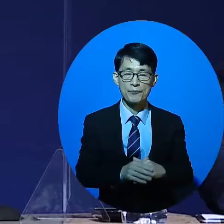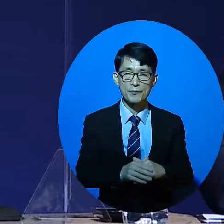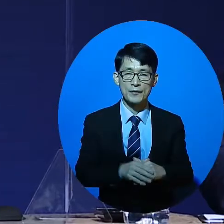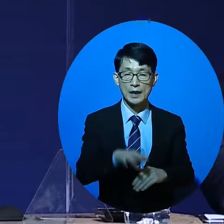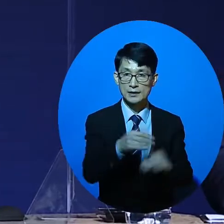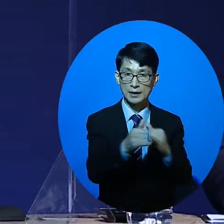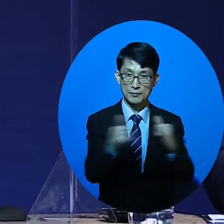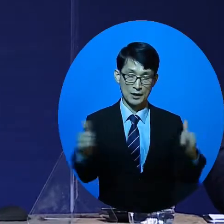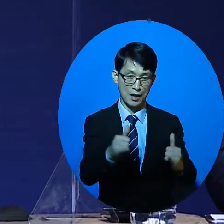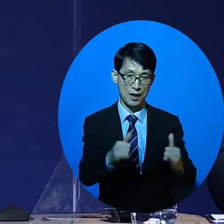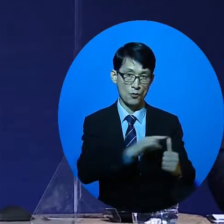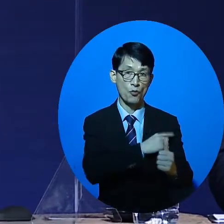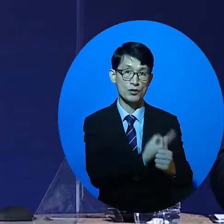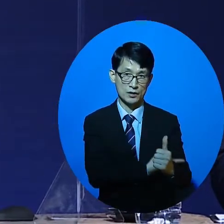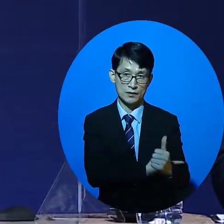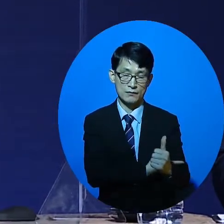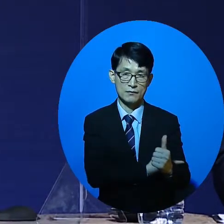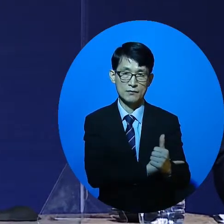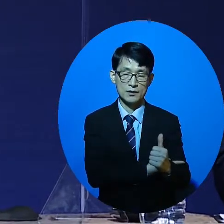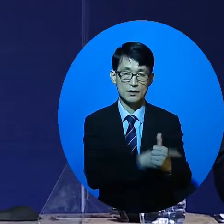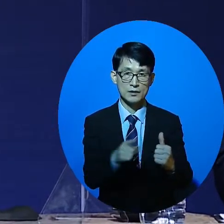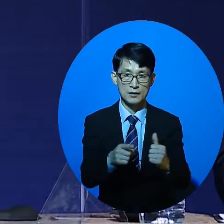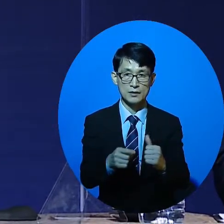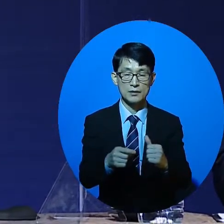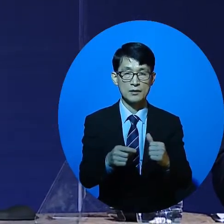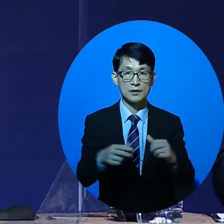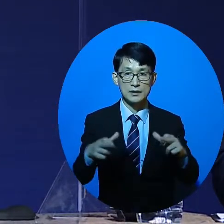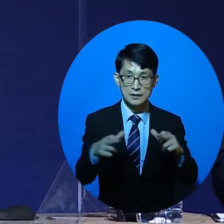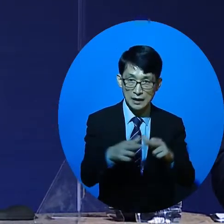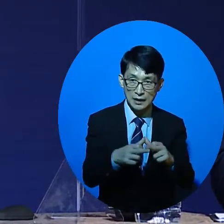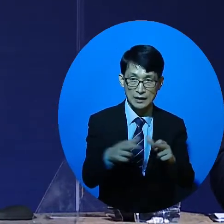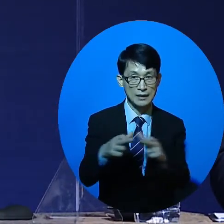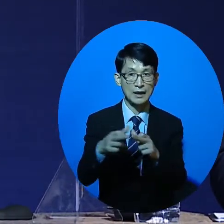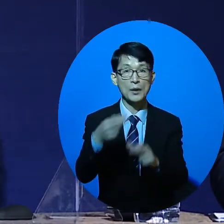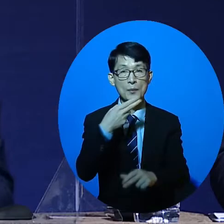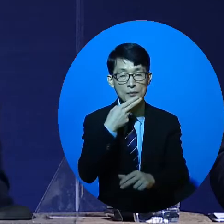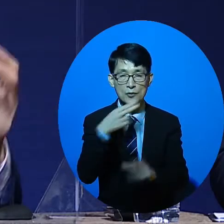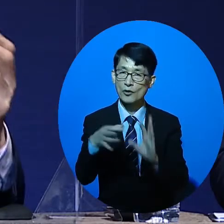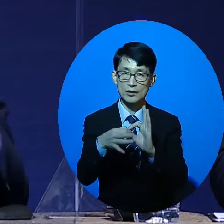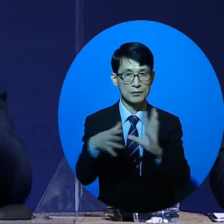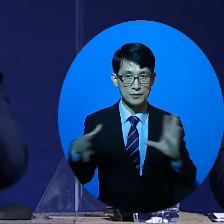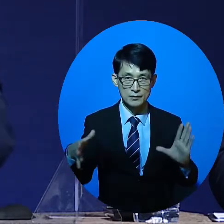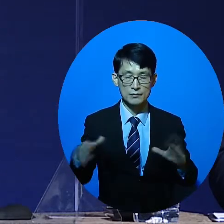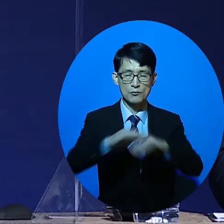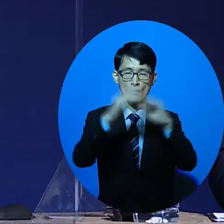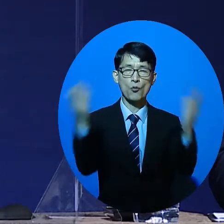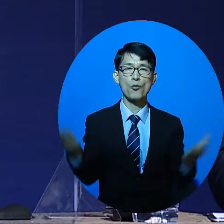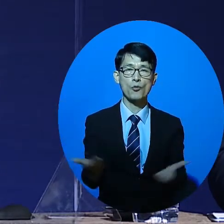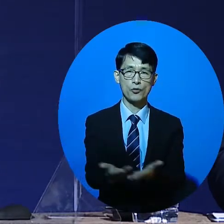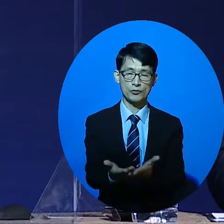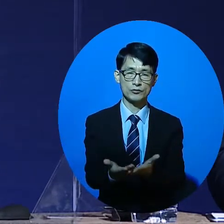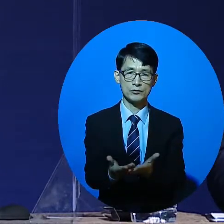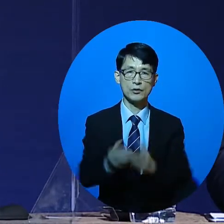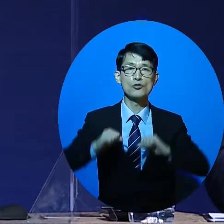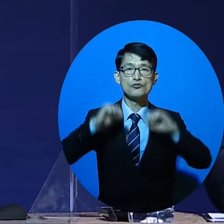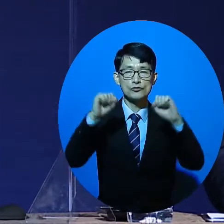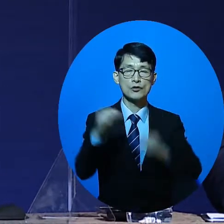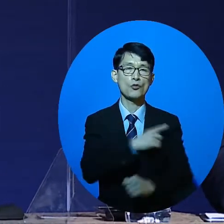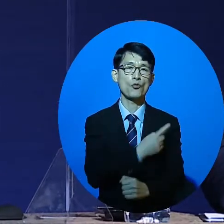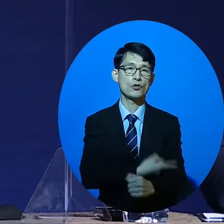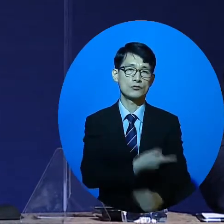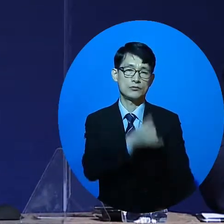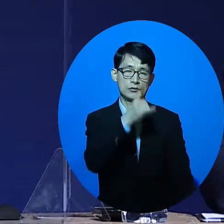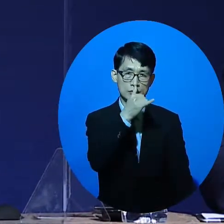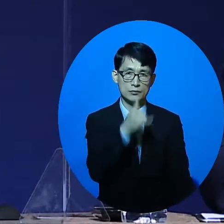권리다. 이거는 우리 뭐 장애인이든 장애인이든지 우리 국민의 모든 권리이기 때문에 체육